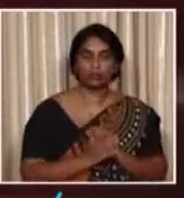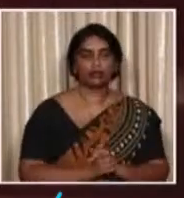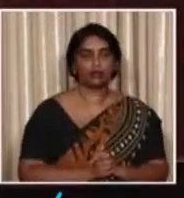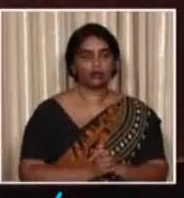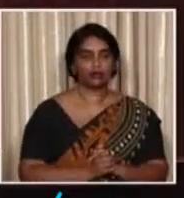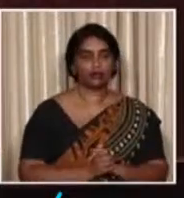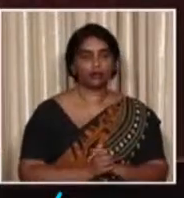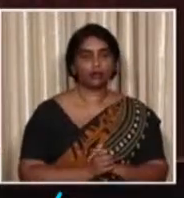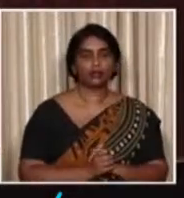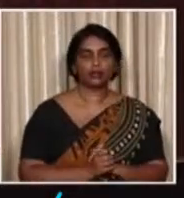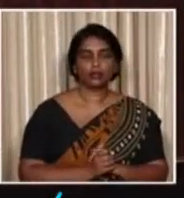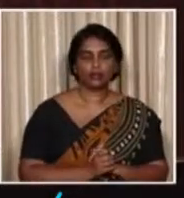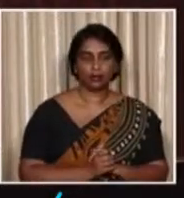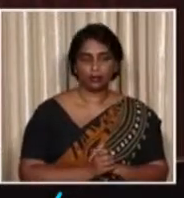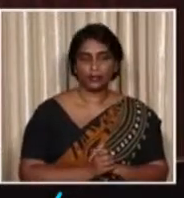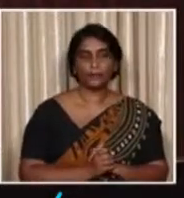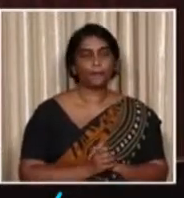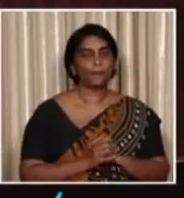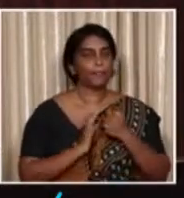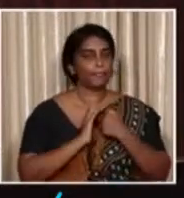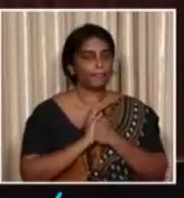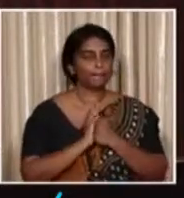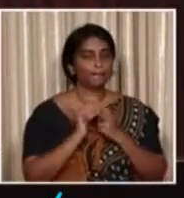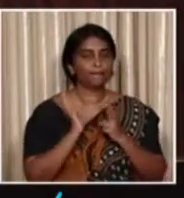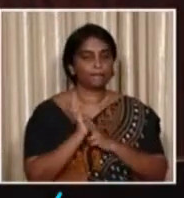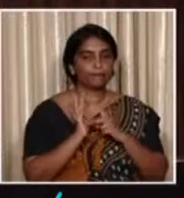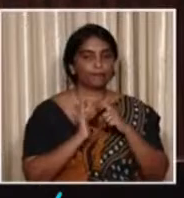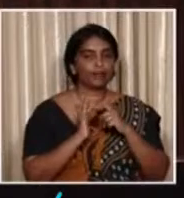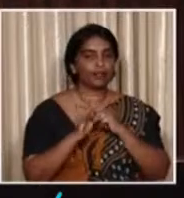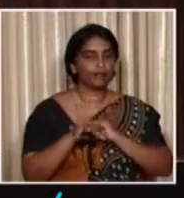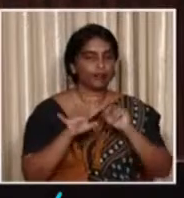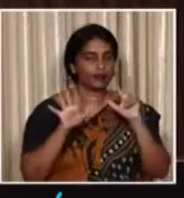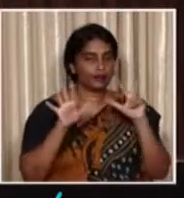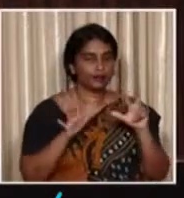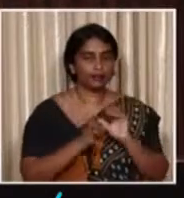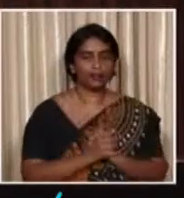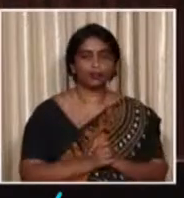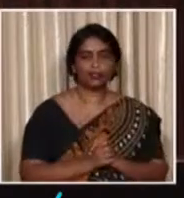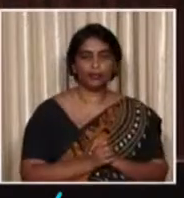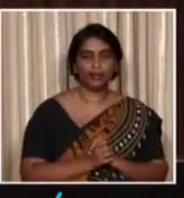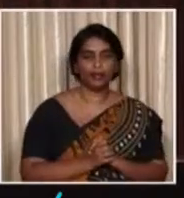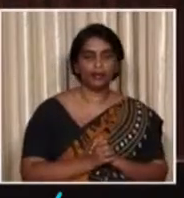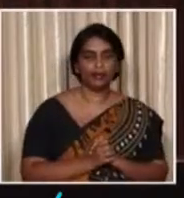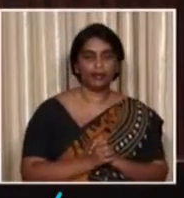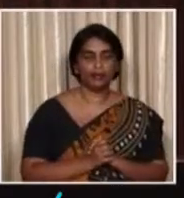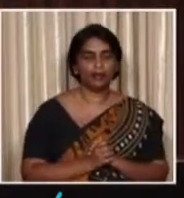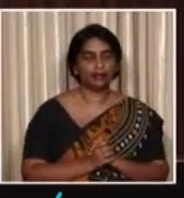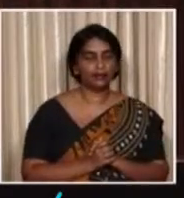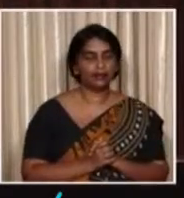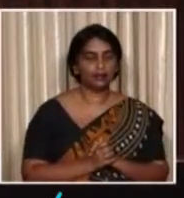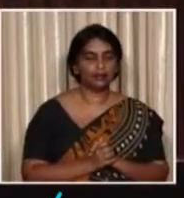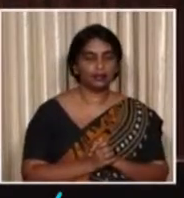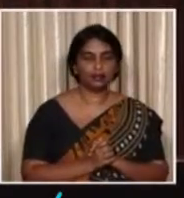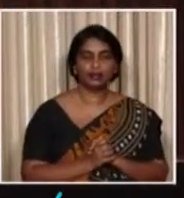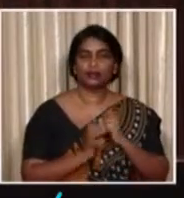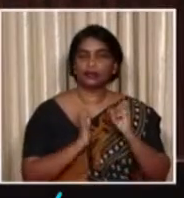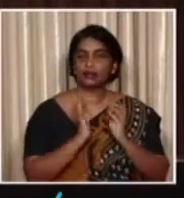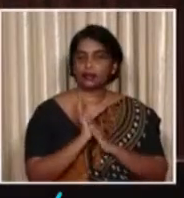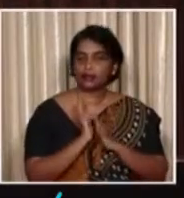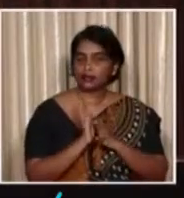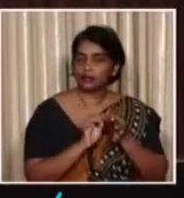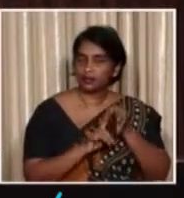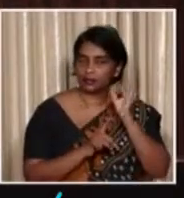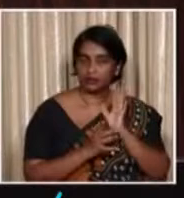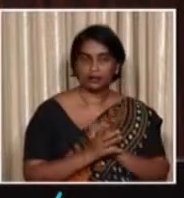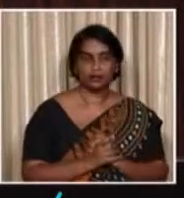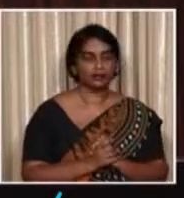karanawa. Thank you. Honorable Vijita Herath, you have 8 minutes. Garu Karaka Sabha